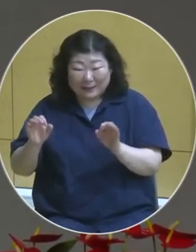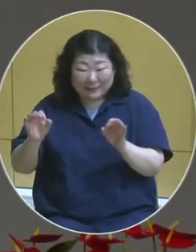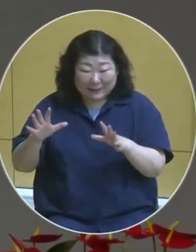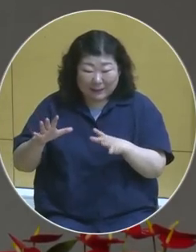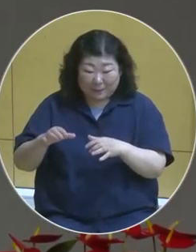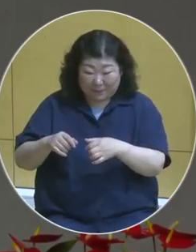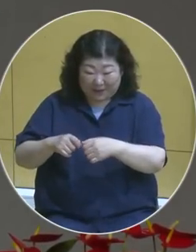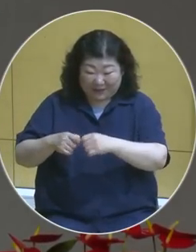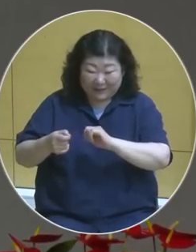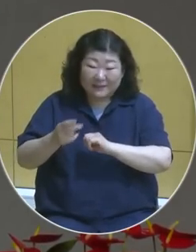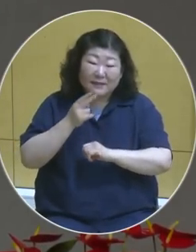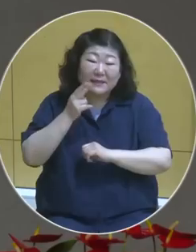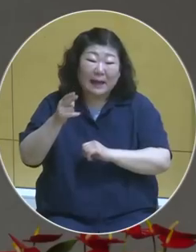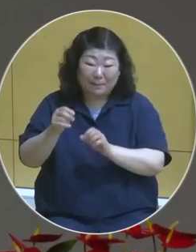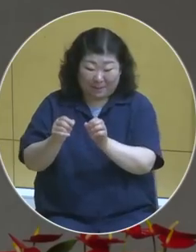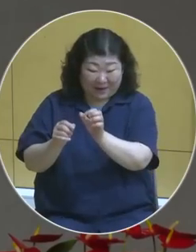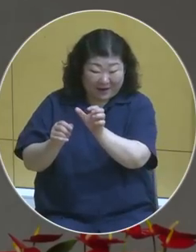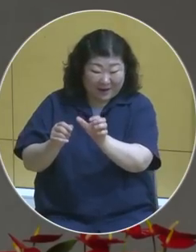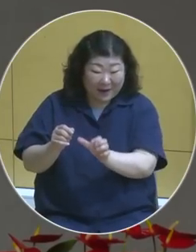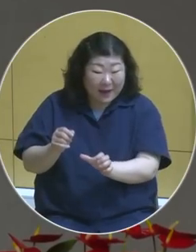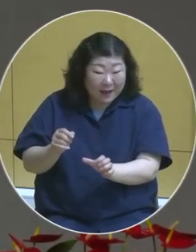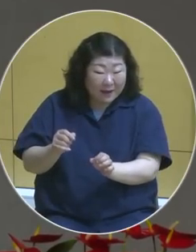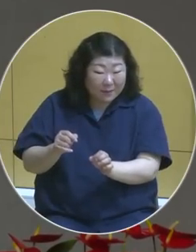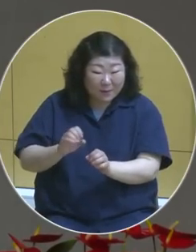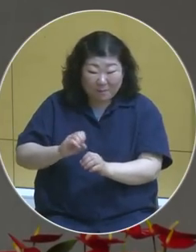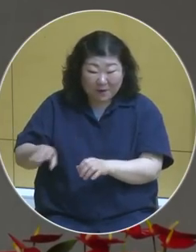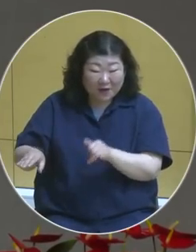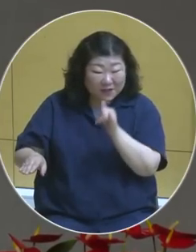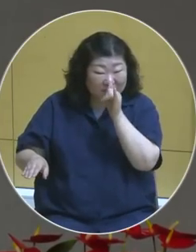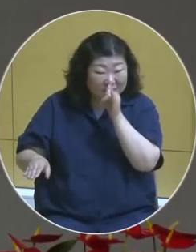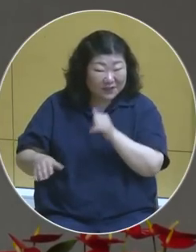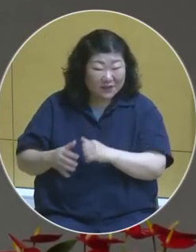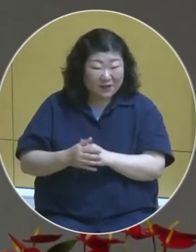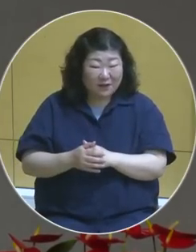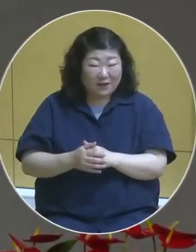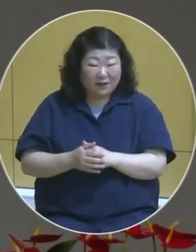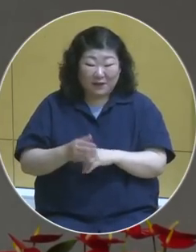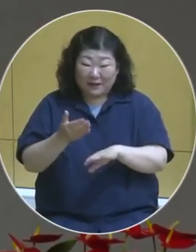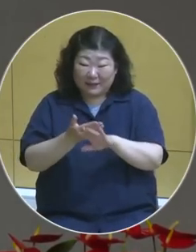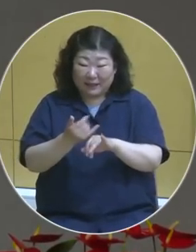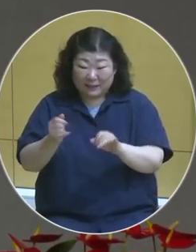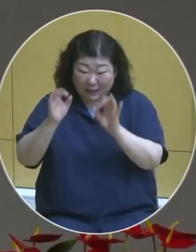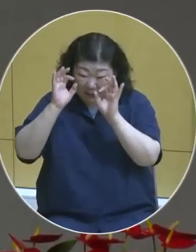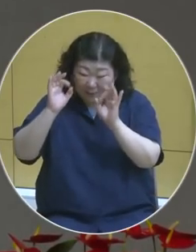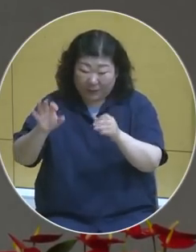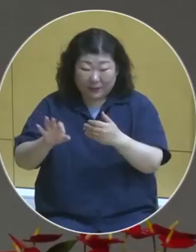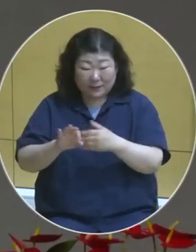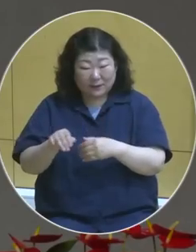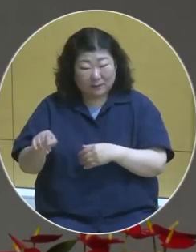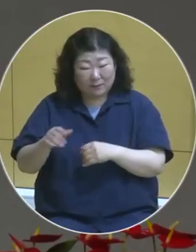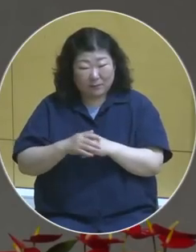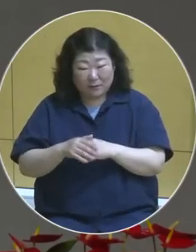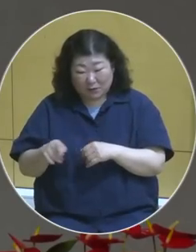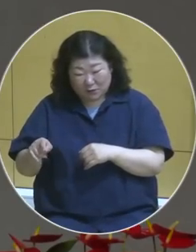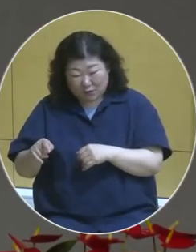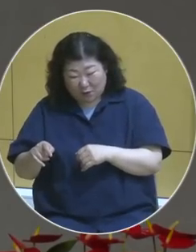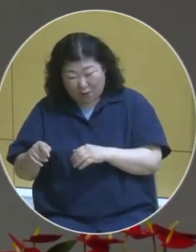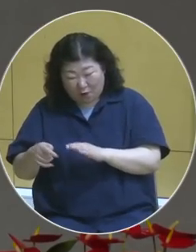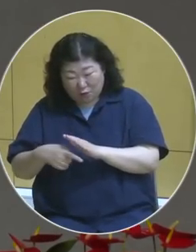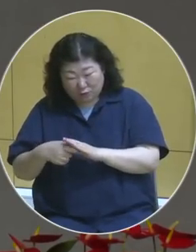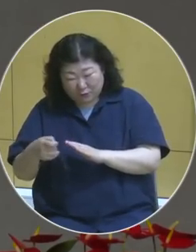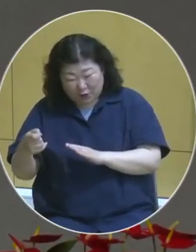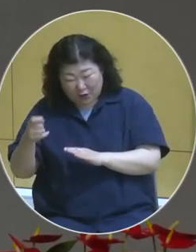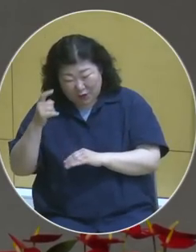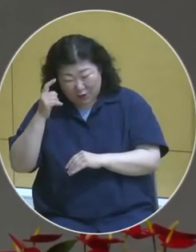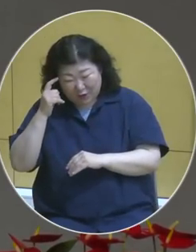담배갑 그것이 버려져 있는 거예요. 아마 다른 사람이 봤으면 저 목사가 저 눈이 사람 보지 않을 때 담배를 훔쳐가려고 하는가